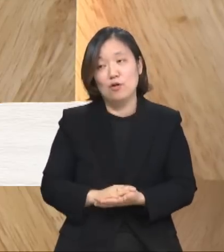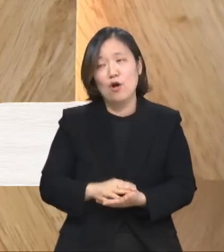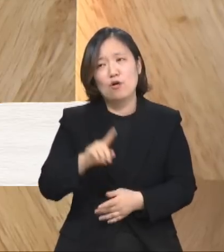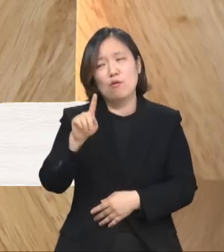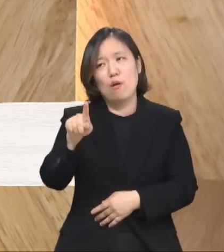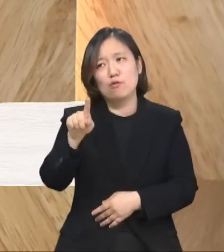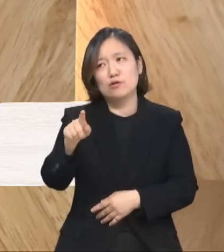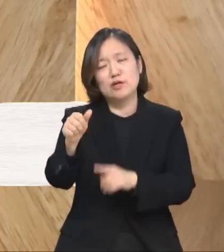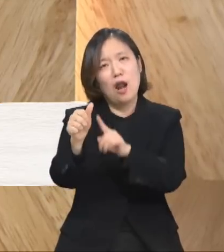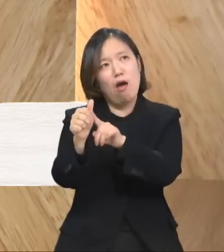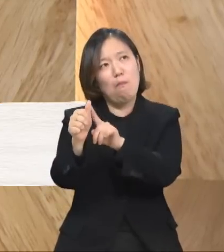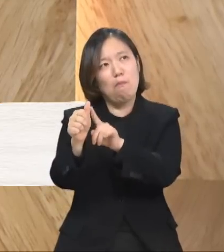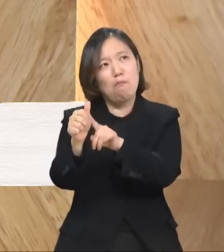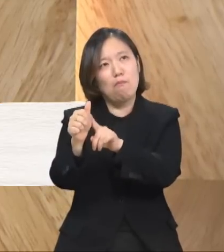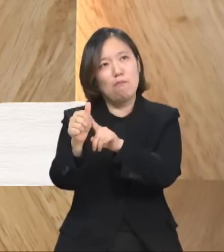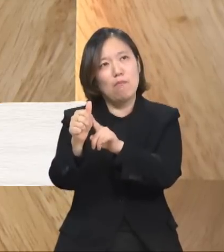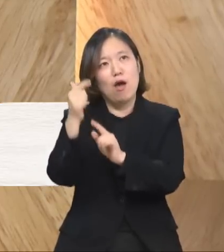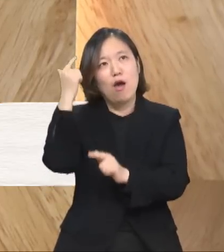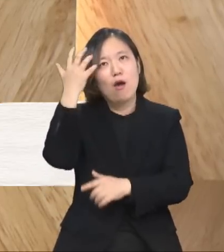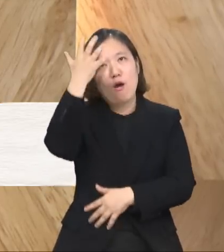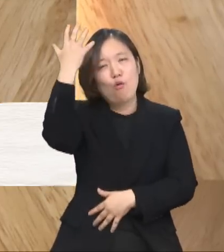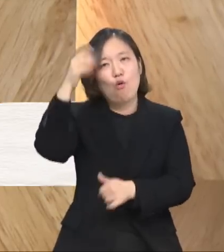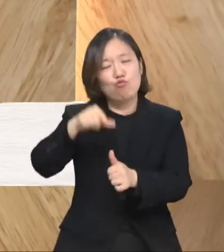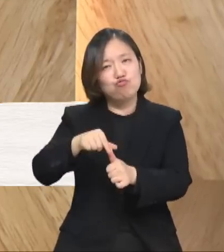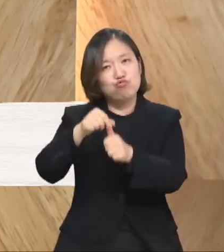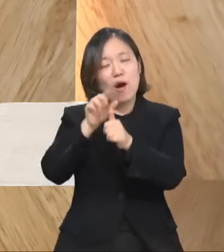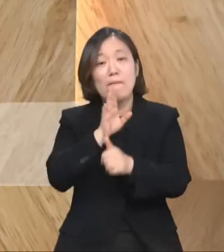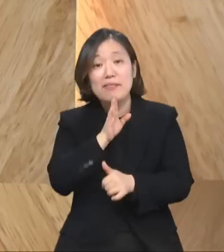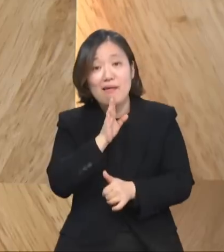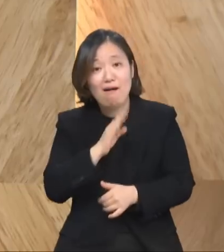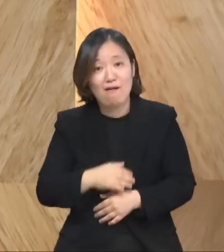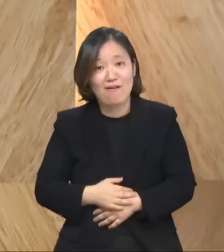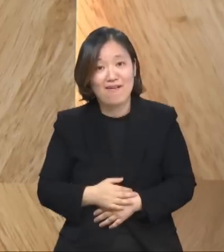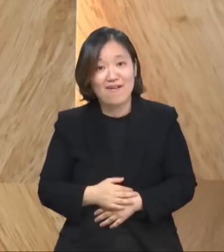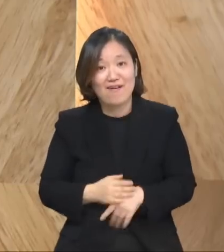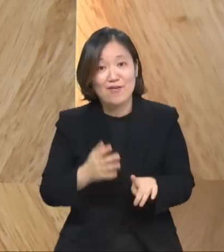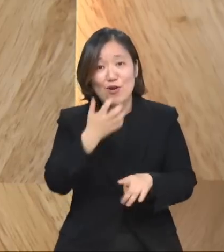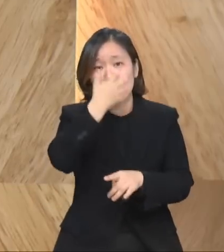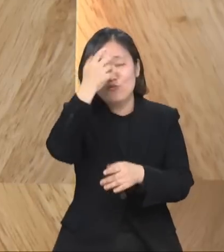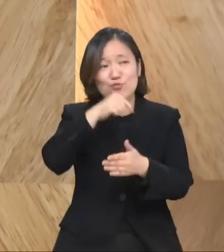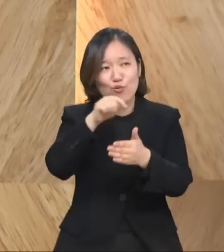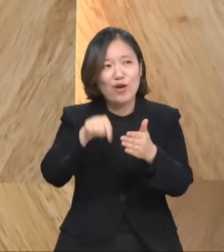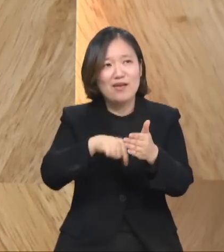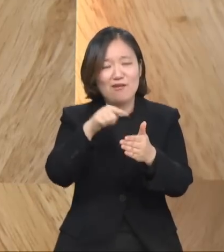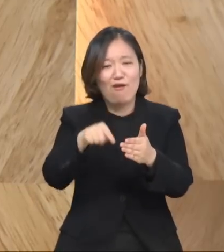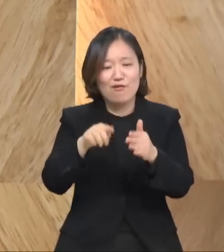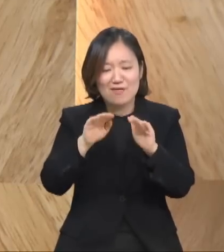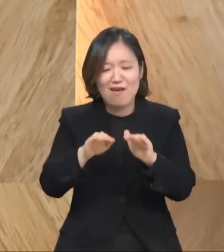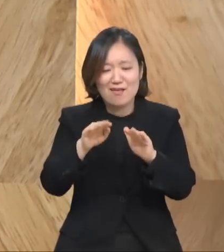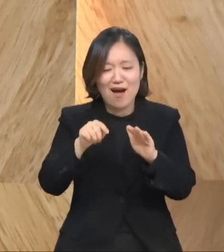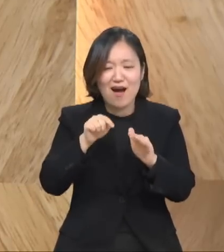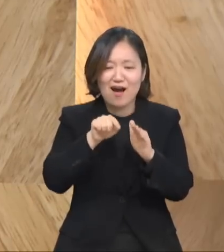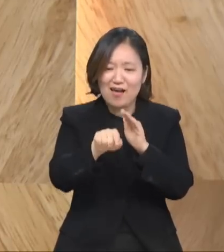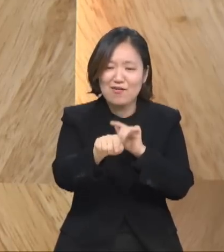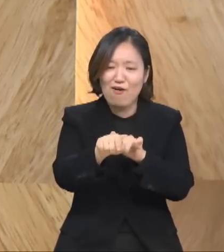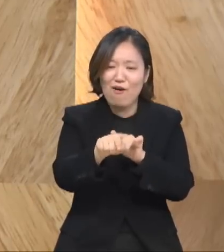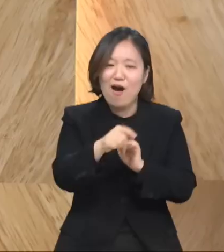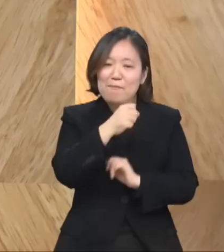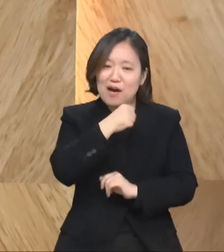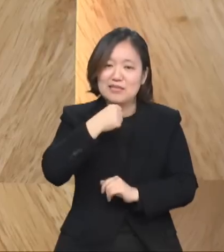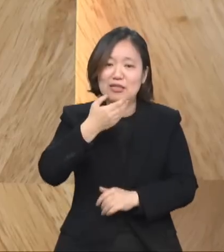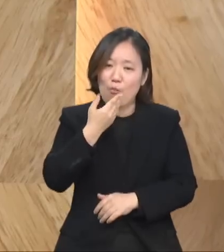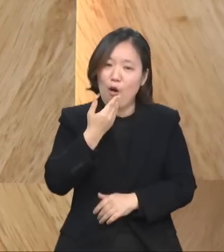제사에 참석해서 이렇게 음식을 만난 음식을 얻어 먹은 거는 좋은 꿈이에요 좋은 꿈인데